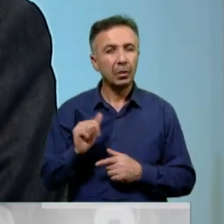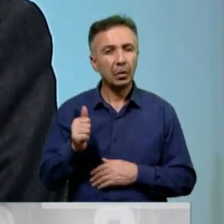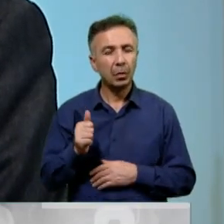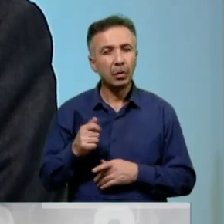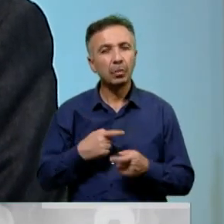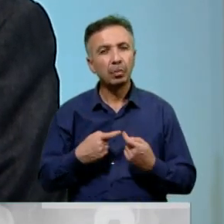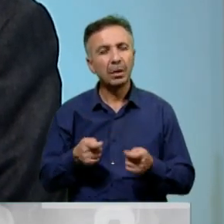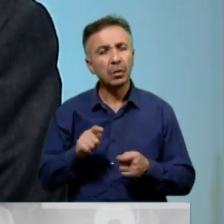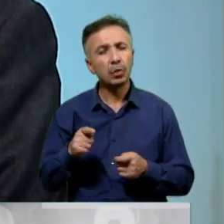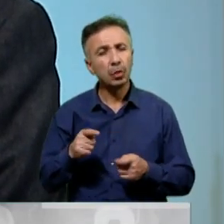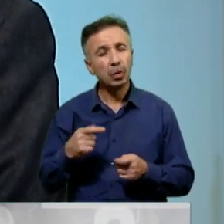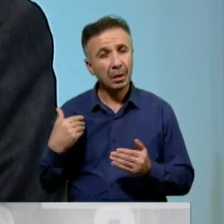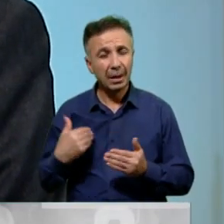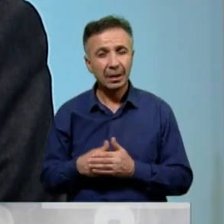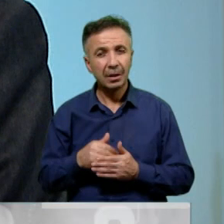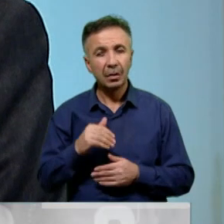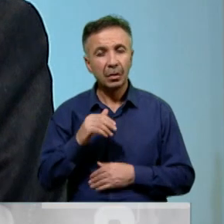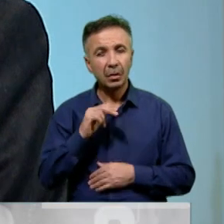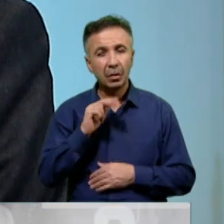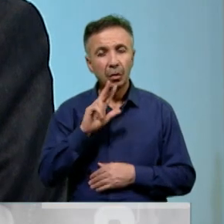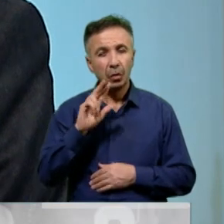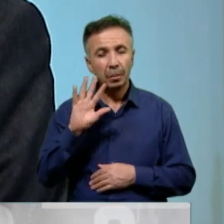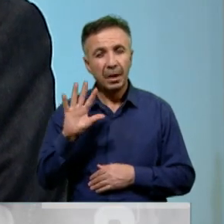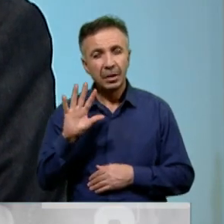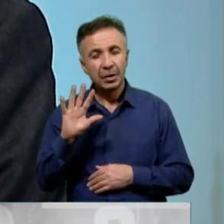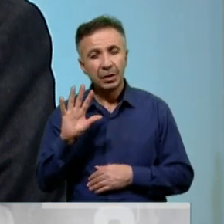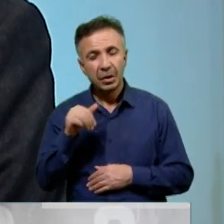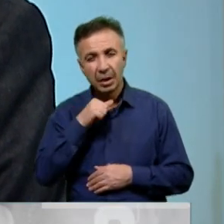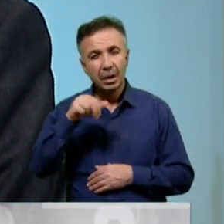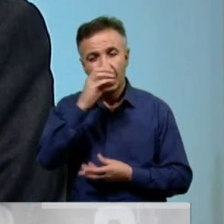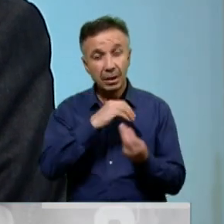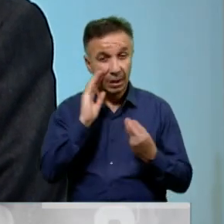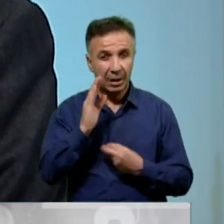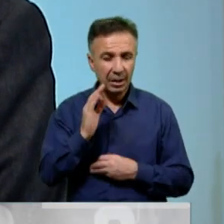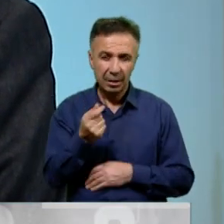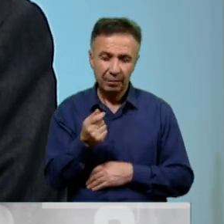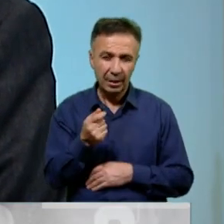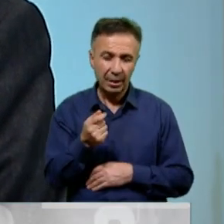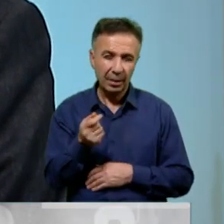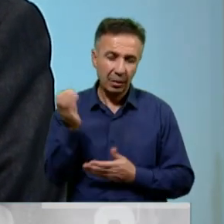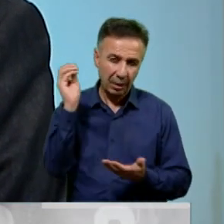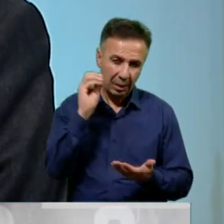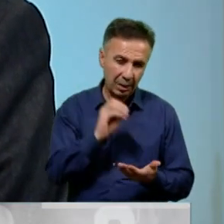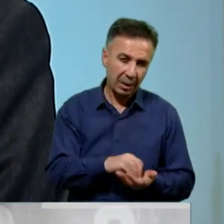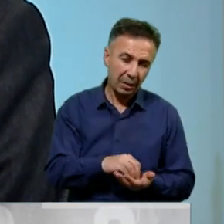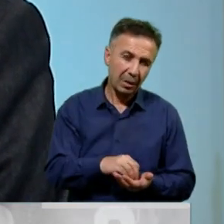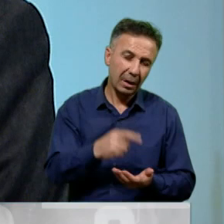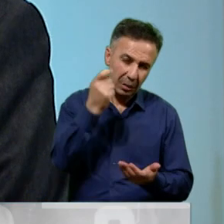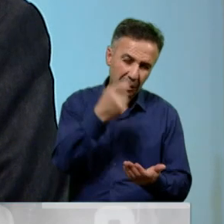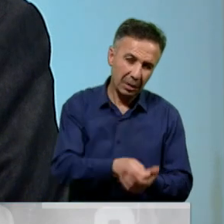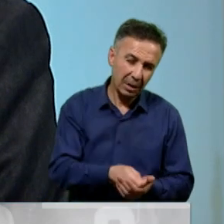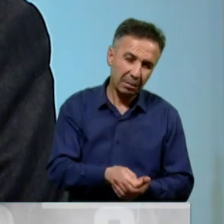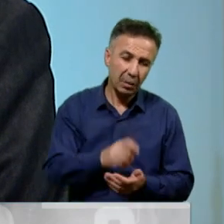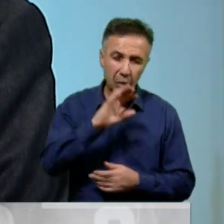şu kadar. Yani 3-5 hac karşılığı parayı ödeyebileceğiniz bir turistik seyahat da